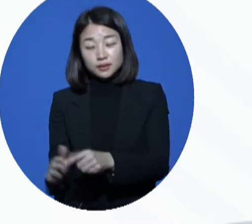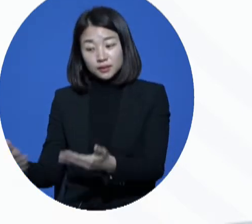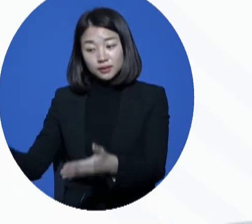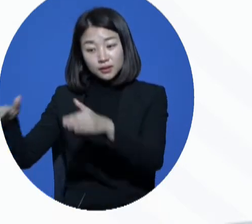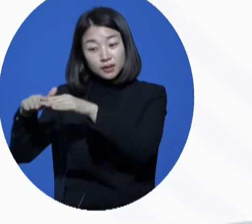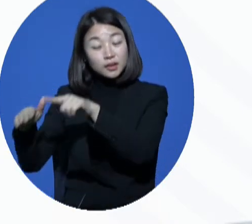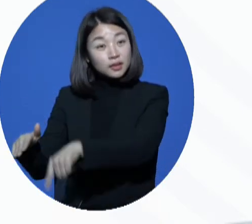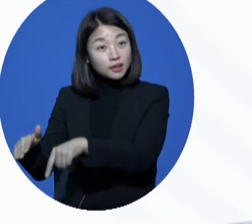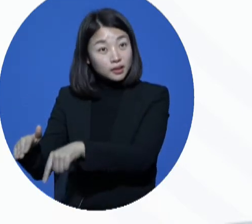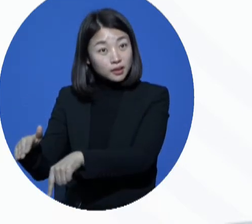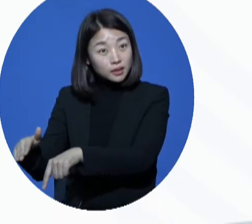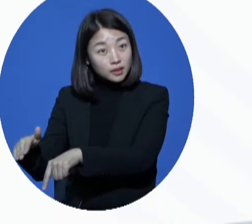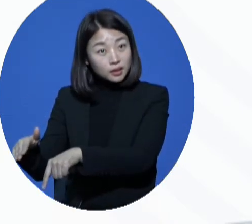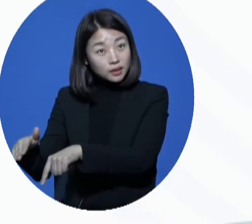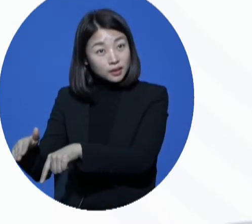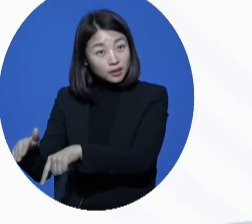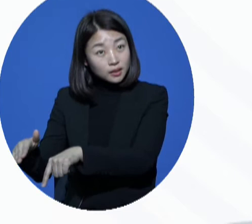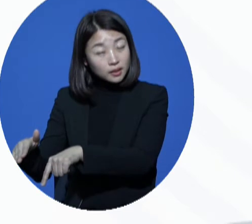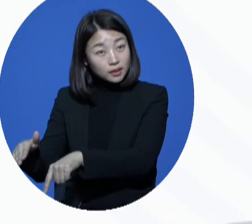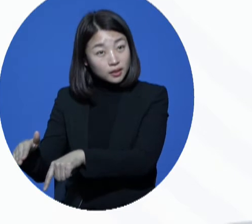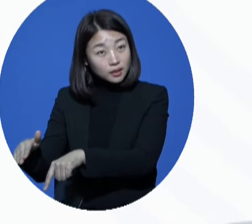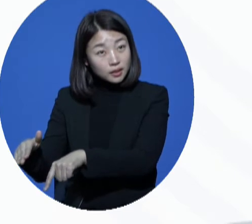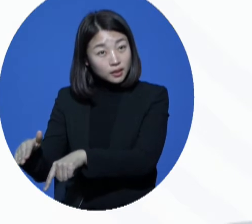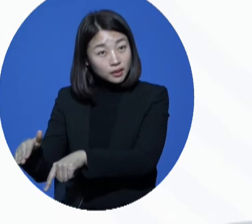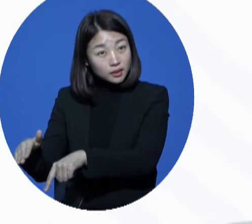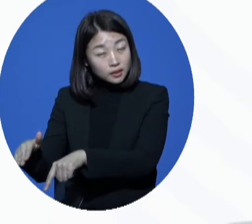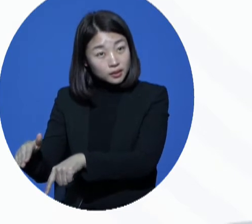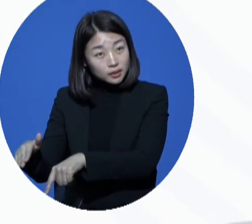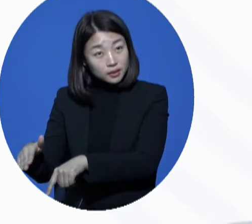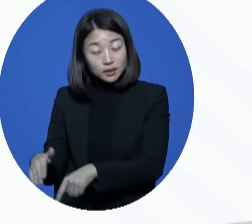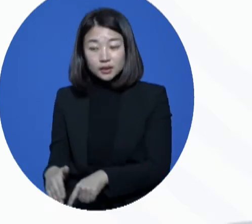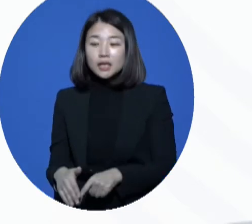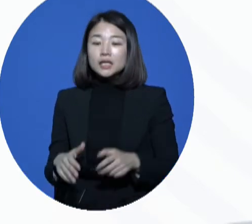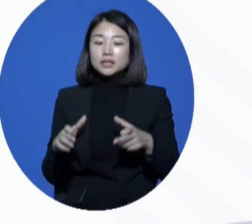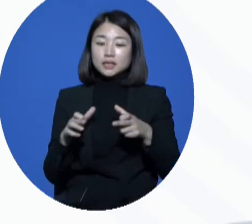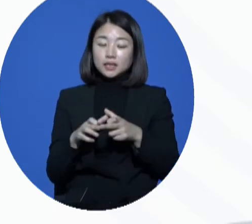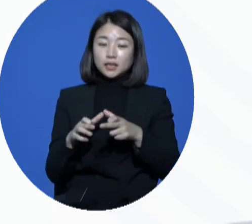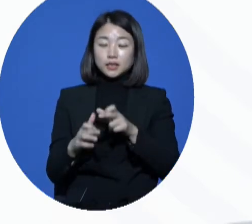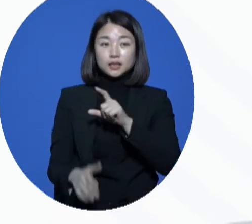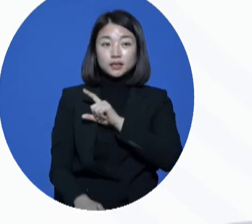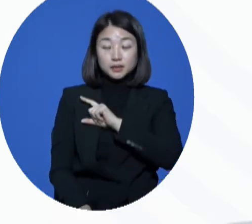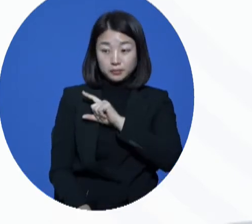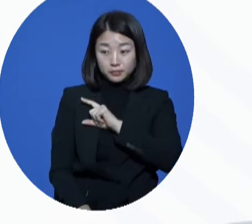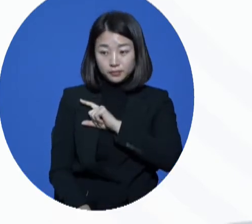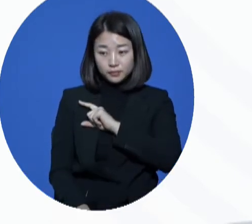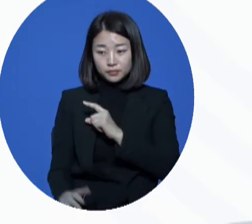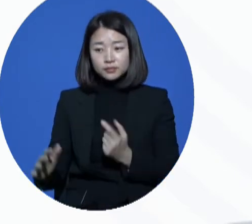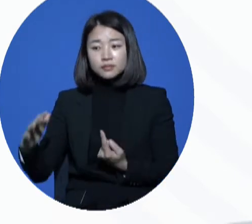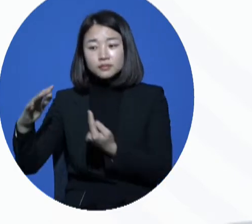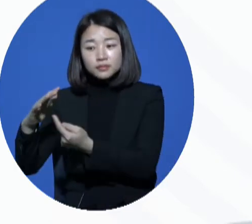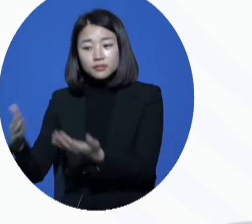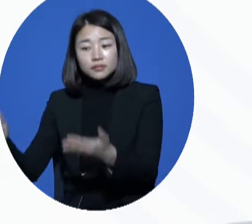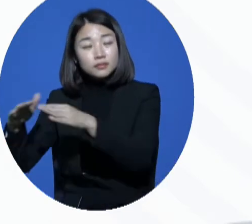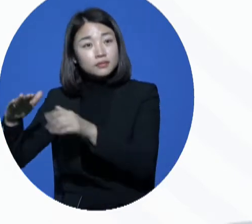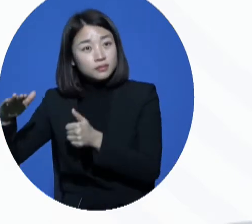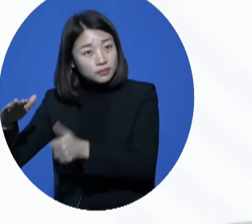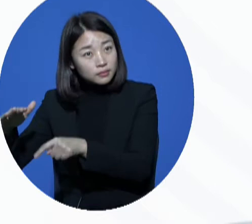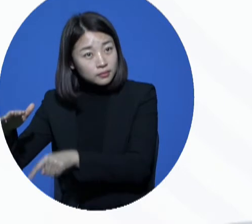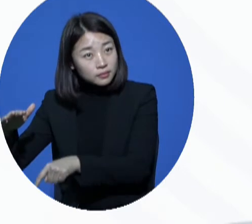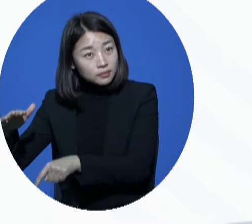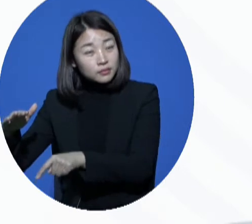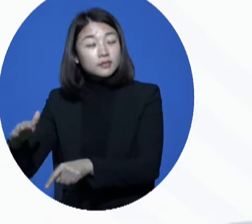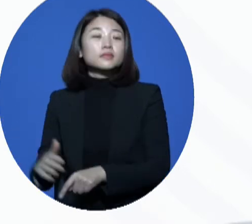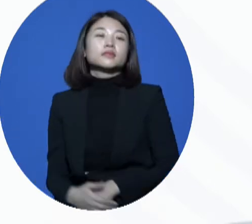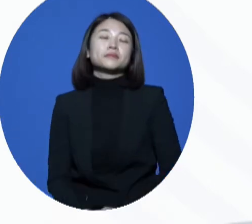시설화가 무력해진 장애인 당사자를 설명하는 말로써 시설화라는 말을 사용했다면은 우리는